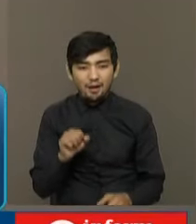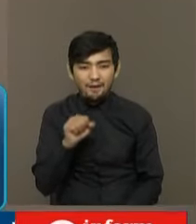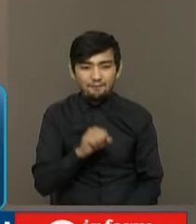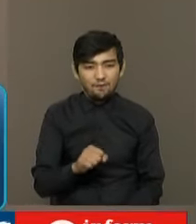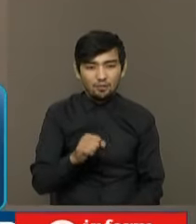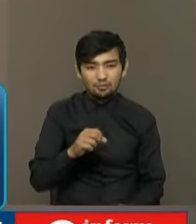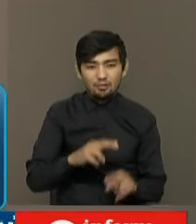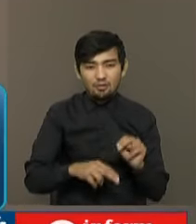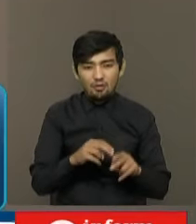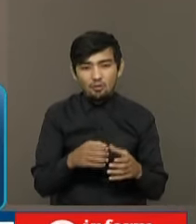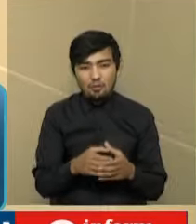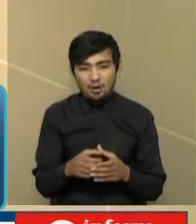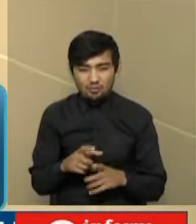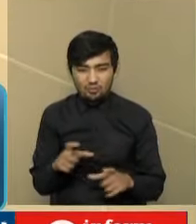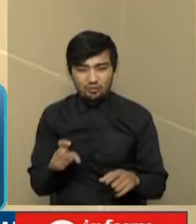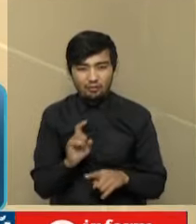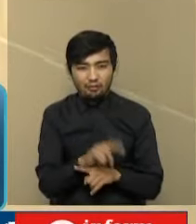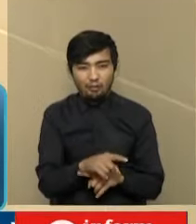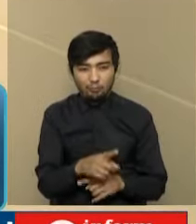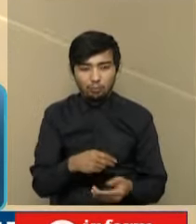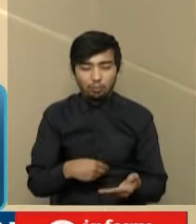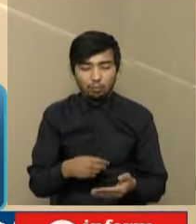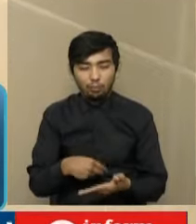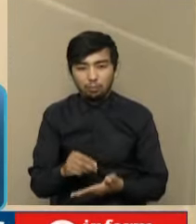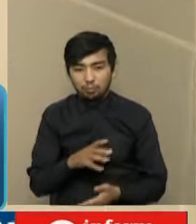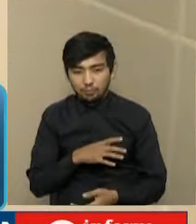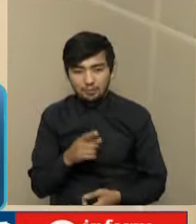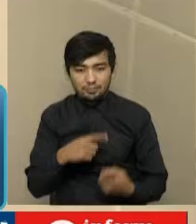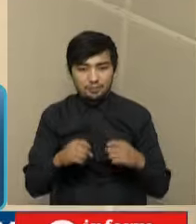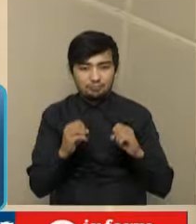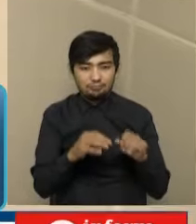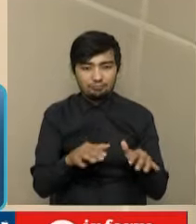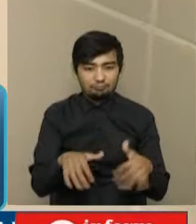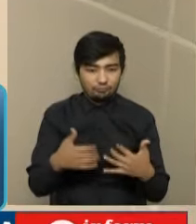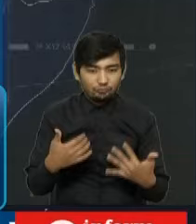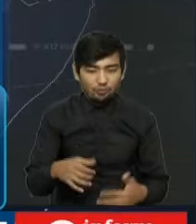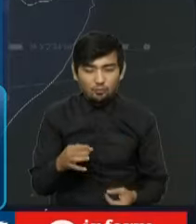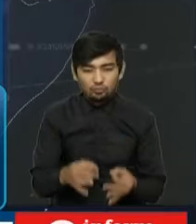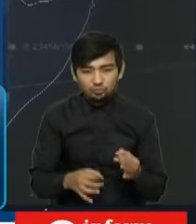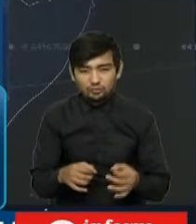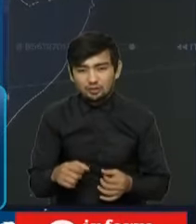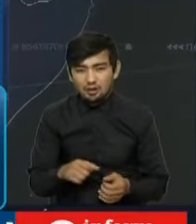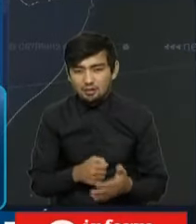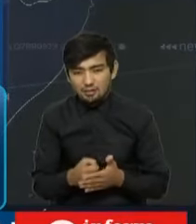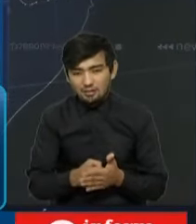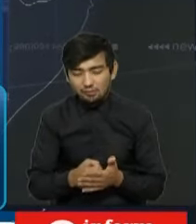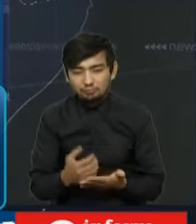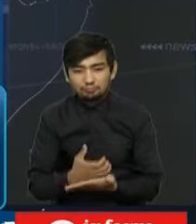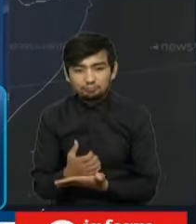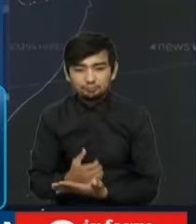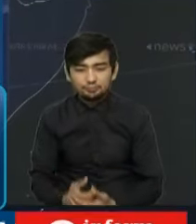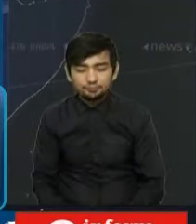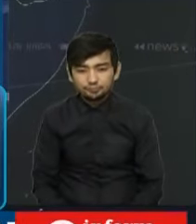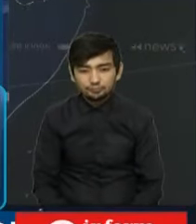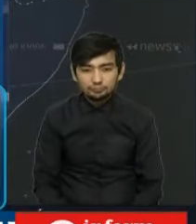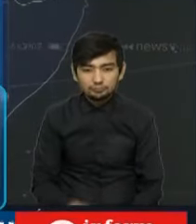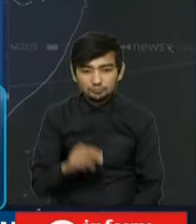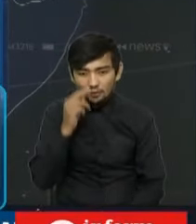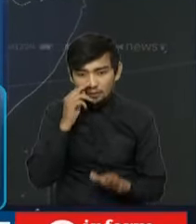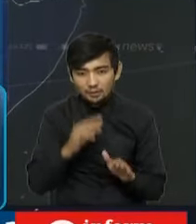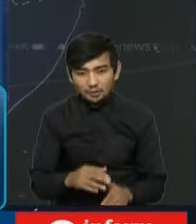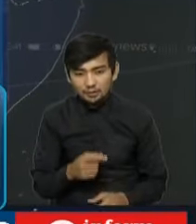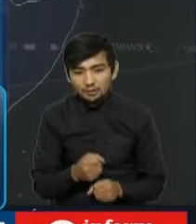казахстанцам, обманутым при покупке жилья. Отстаивать права многим приходится и в суде. Шымкенту потребитель вложил деньги